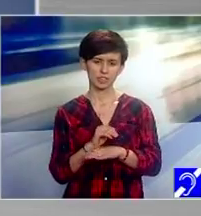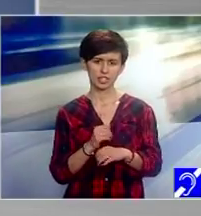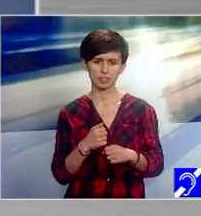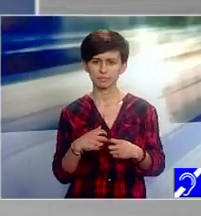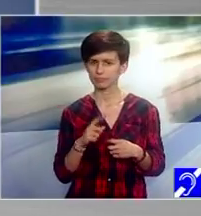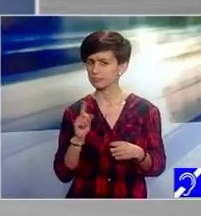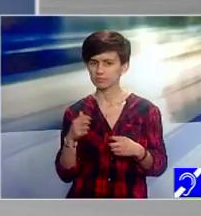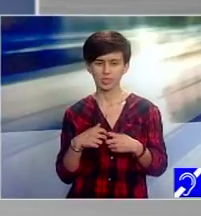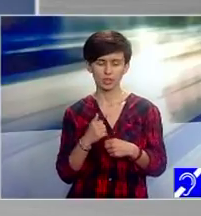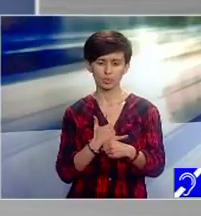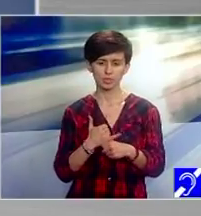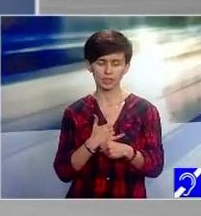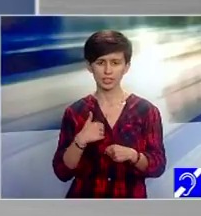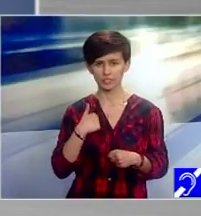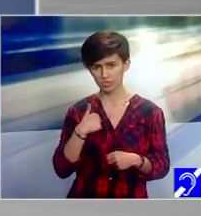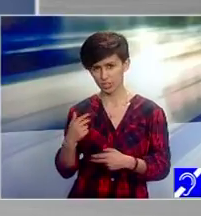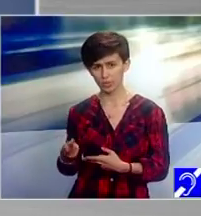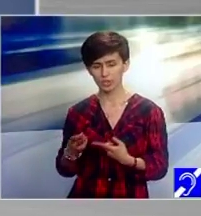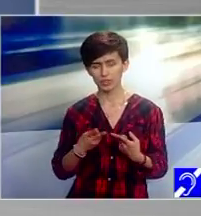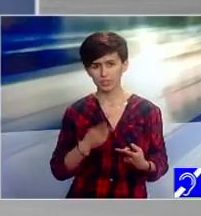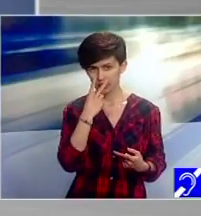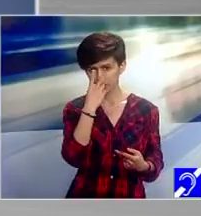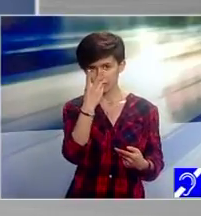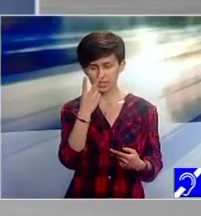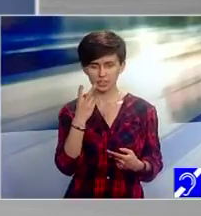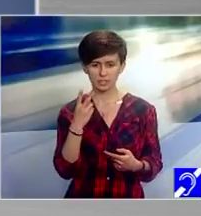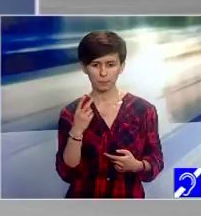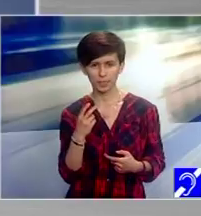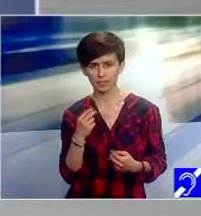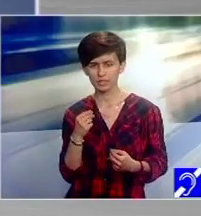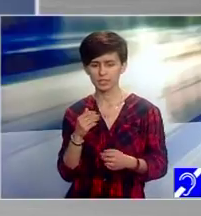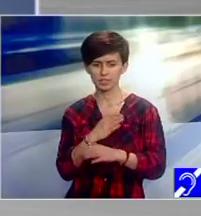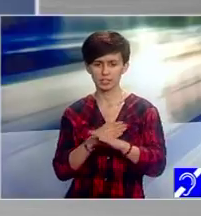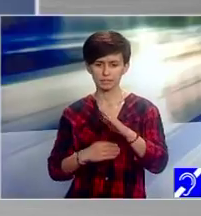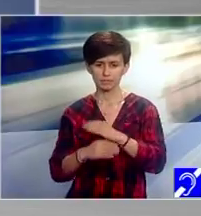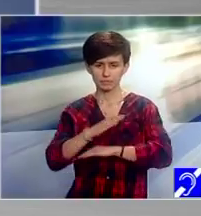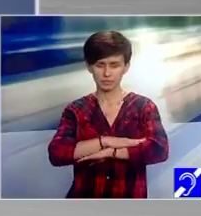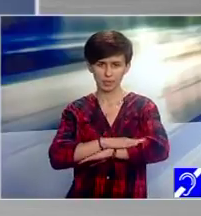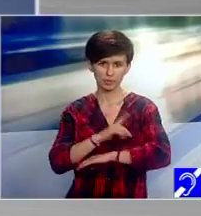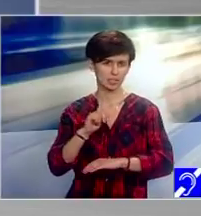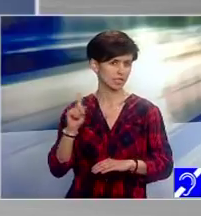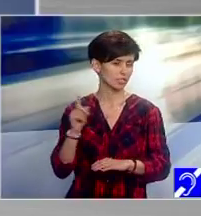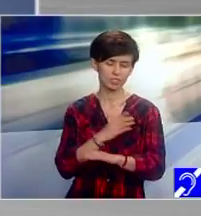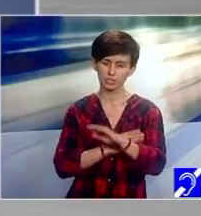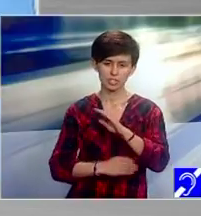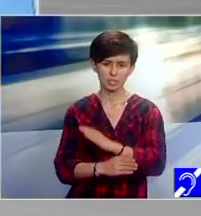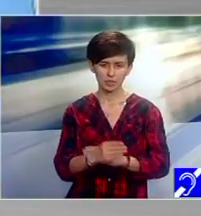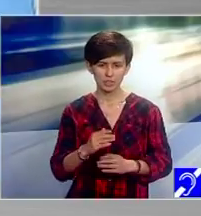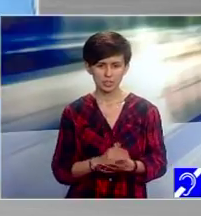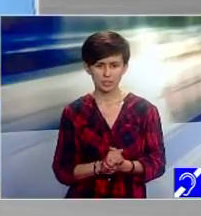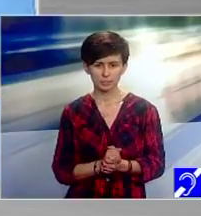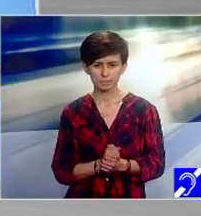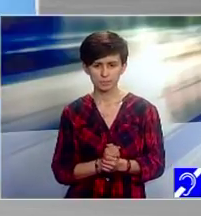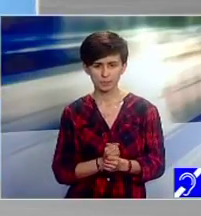vă invităm să veniți să vedeți abilitatea și nu dizabilitatea. Despre iată ce frumos este vorba. Un festival al